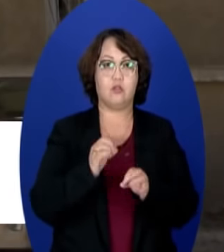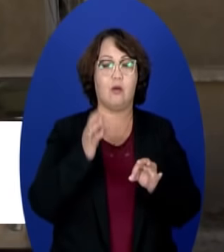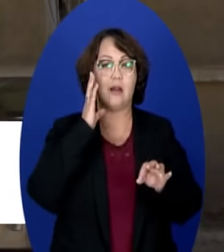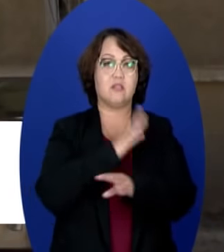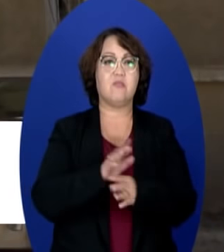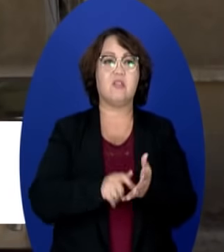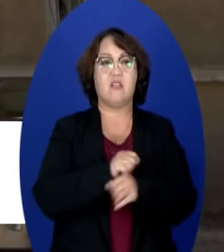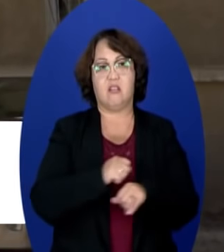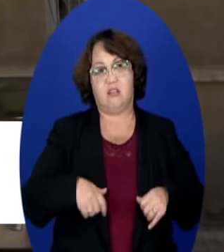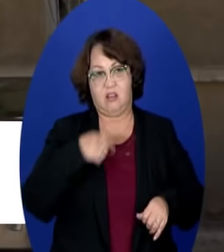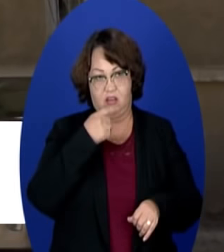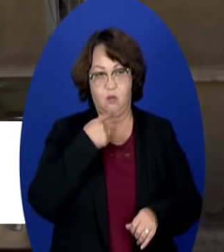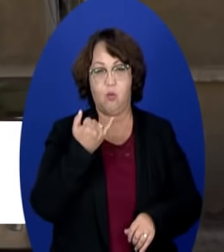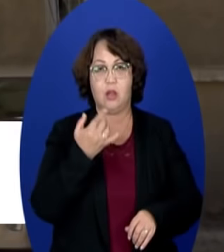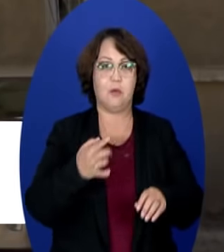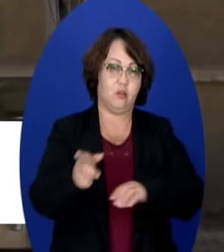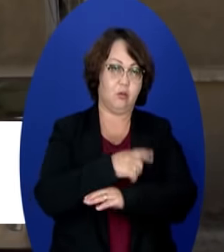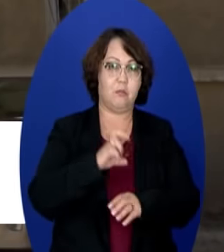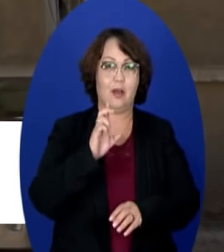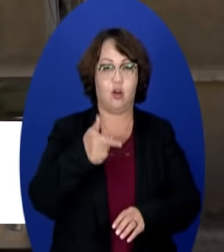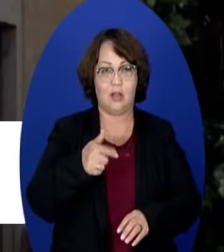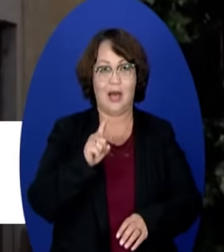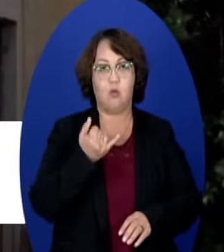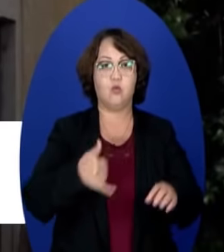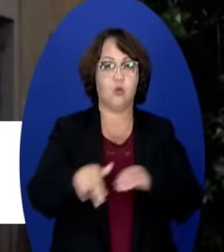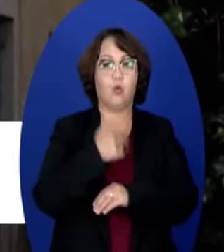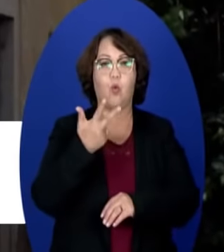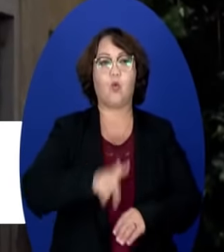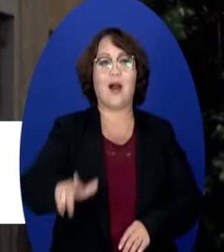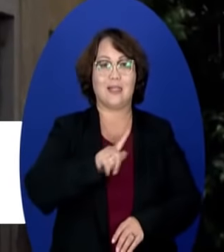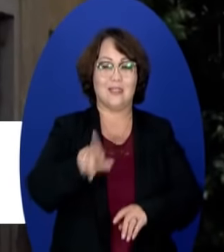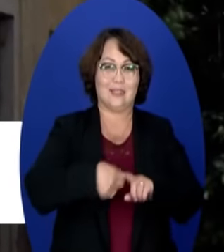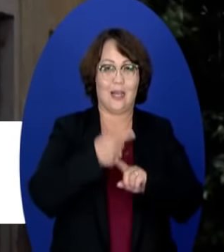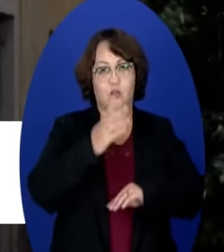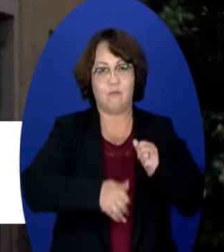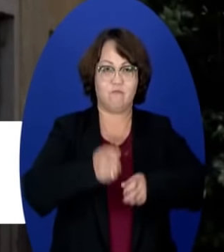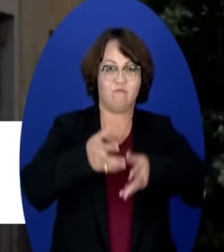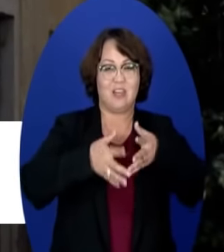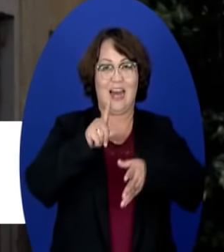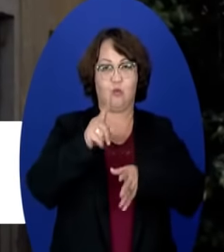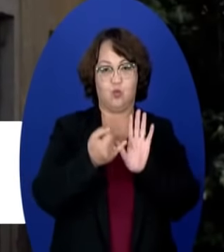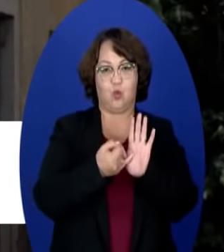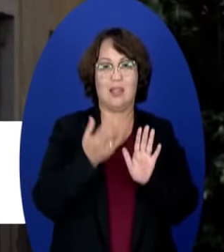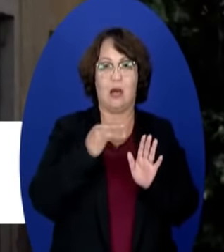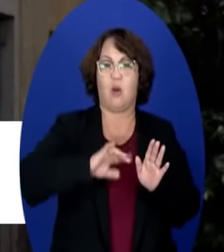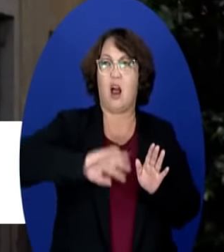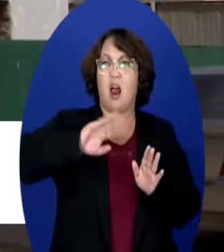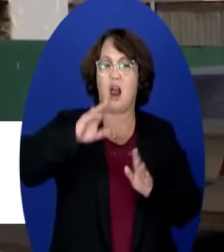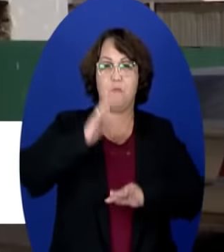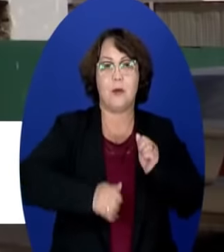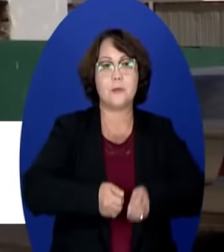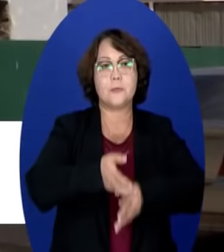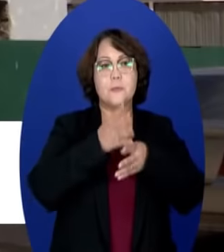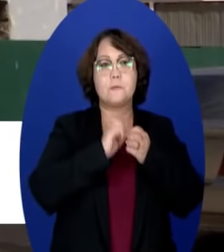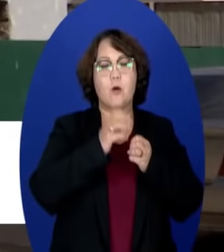иргэд хэлж байна. Энэ жил нийслэл хотод Баянгол, Хангуул дүүргийн 3 байршил дахин төлөвлөлт хийж 16 давхар барилга барихаар төлөвлөжээ. 2015